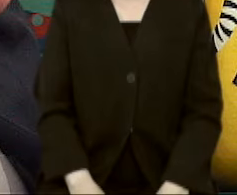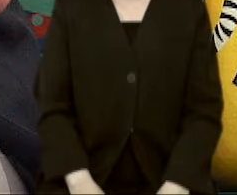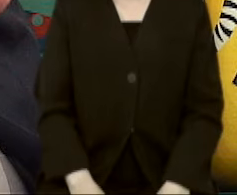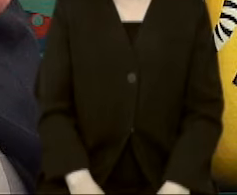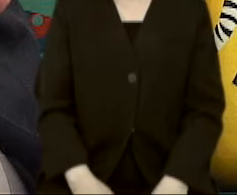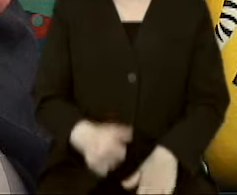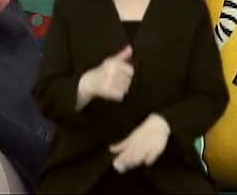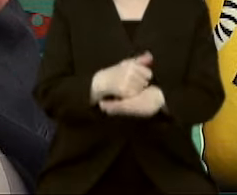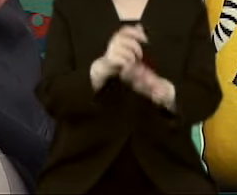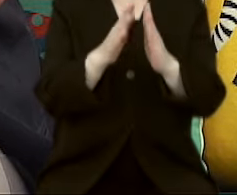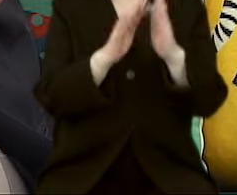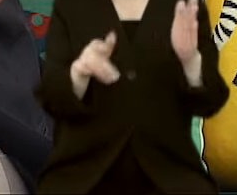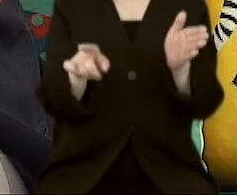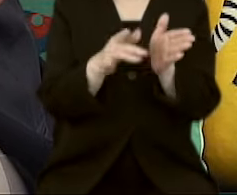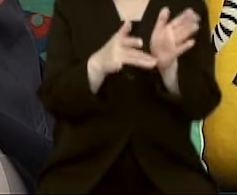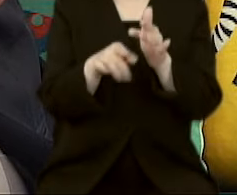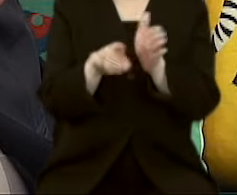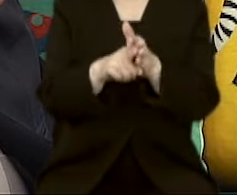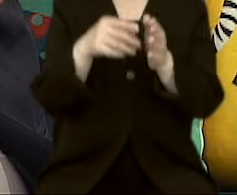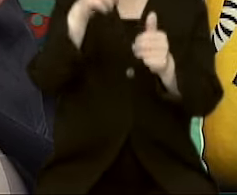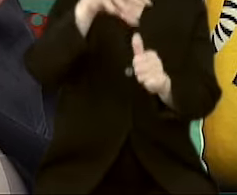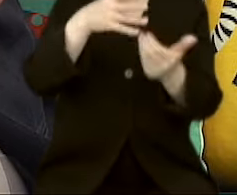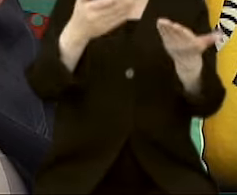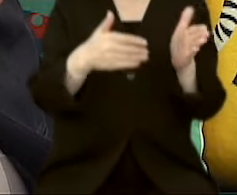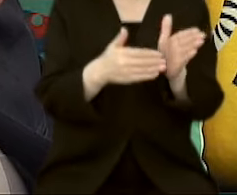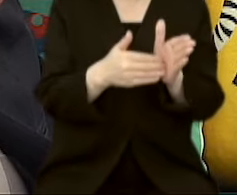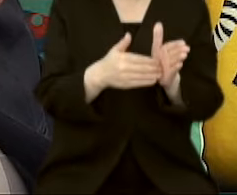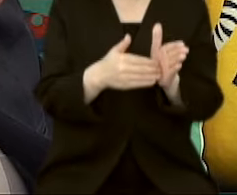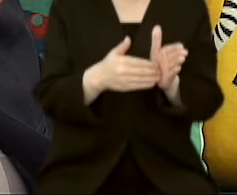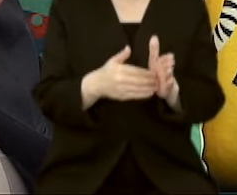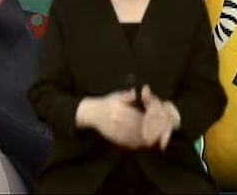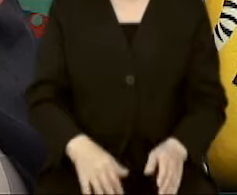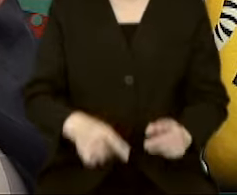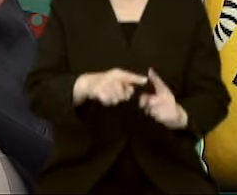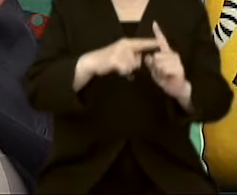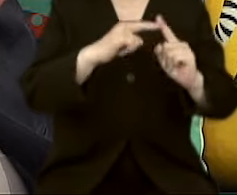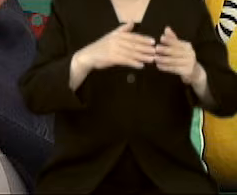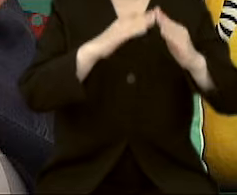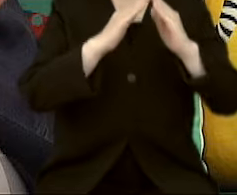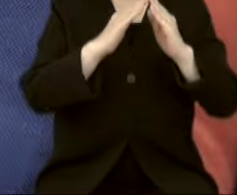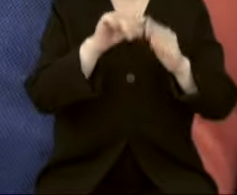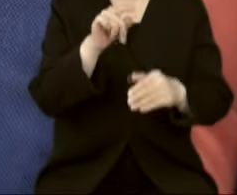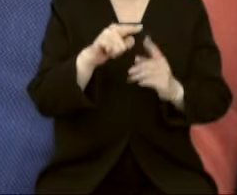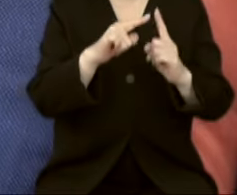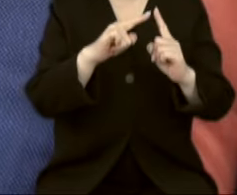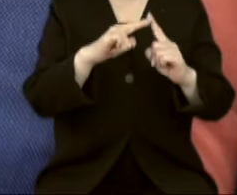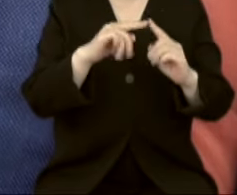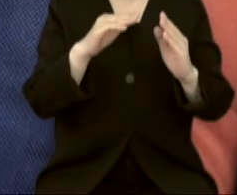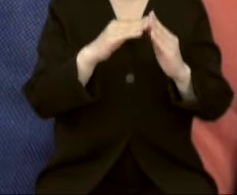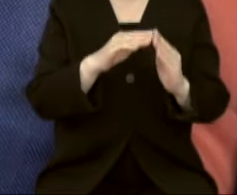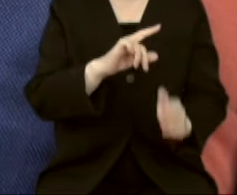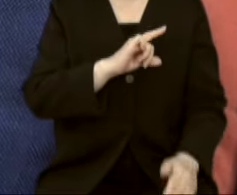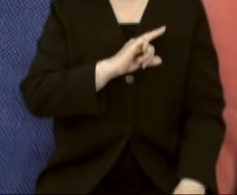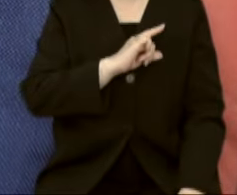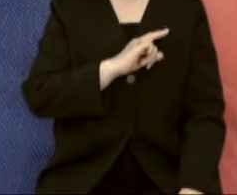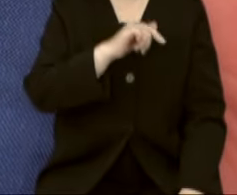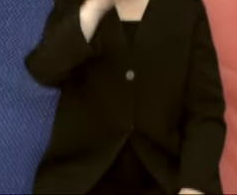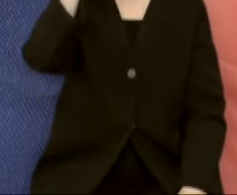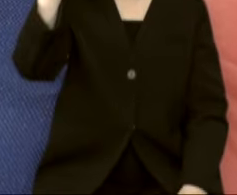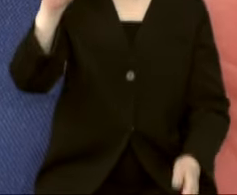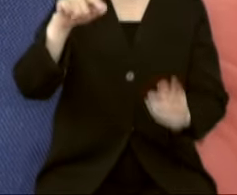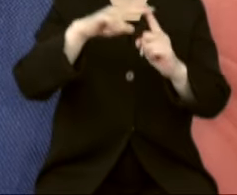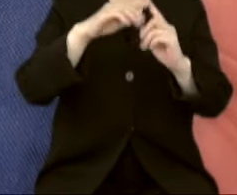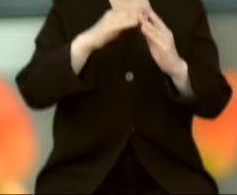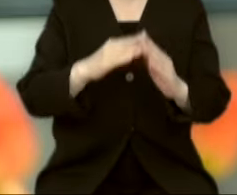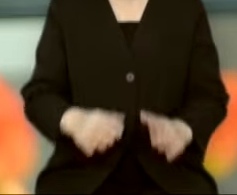전 가정은 예수님을 믿고 세례를 받아서 저기에 교회가 세웠어요. 아. 그 교회 이름은 니스친트풀